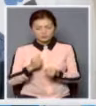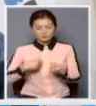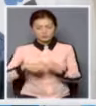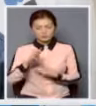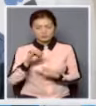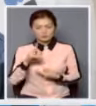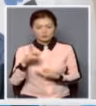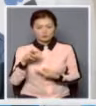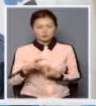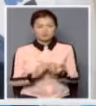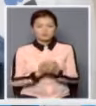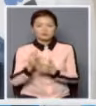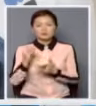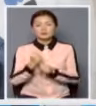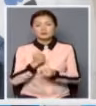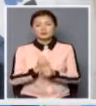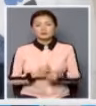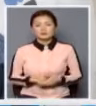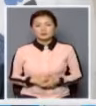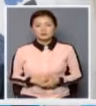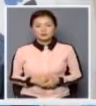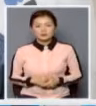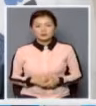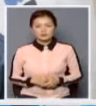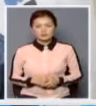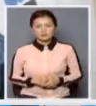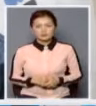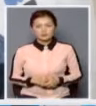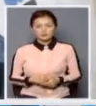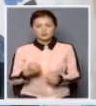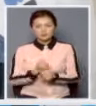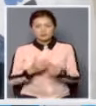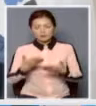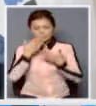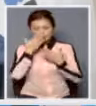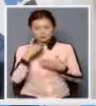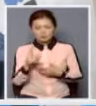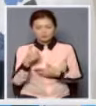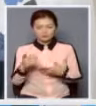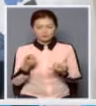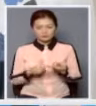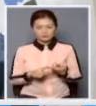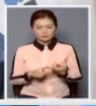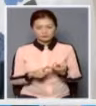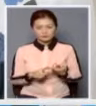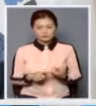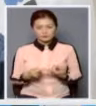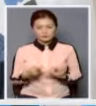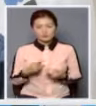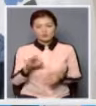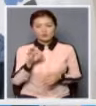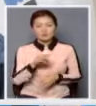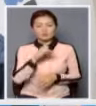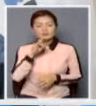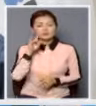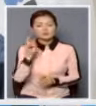бензола. Эти вышеуказанные продукции являются продуктом комплекса производства ароматических углеводородов. Это крупнейший независимый в